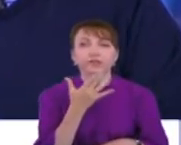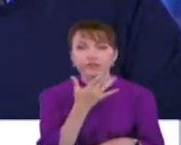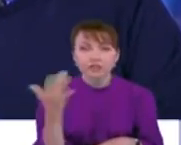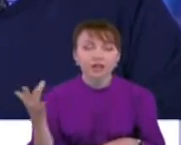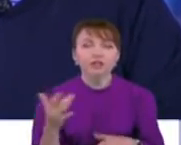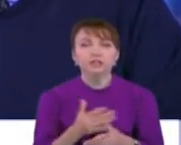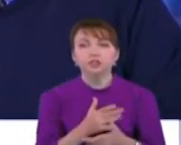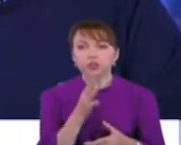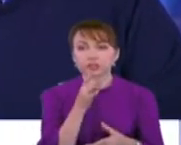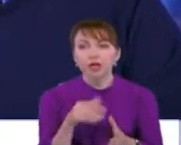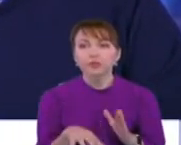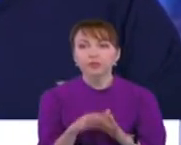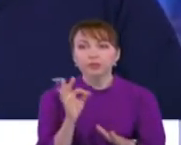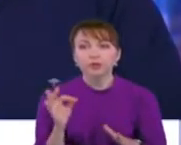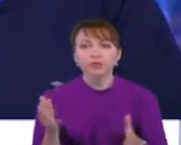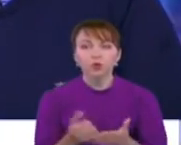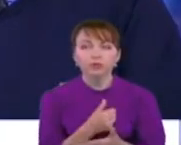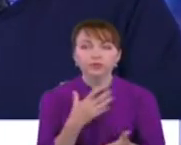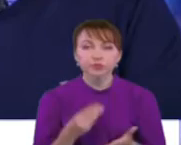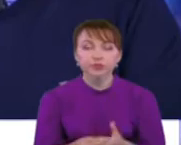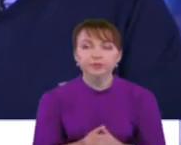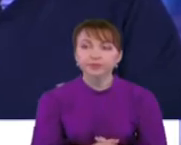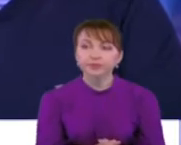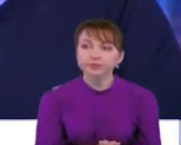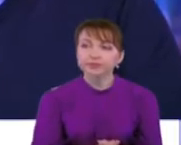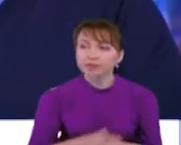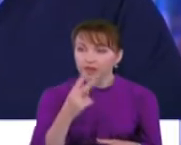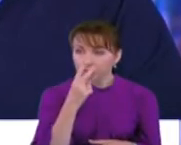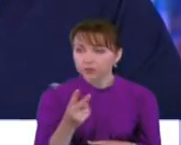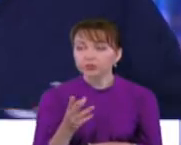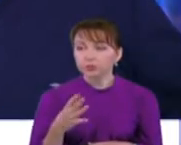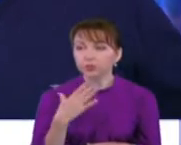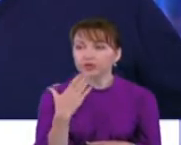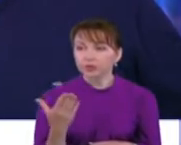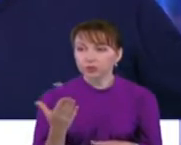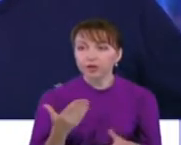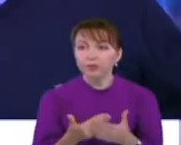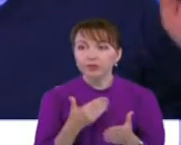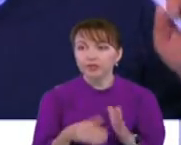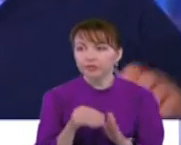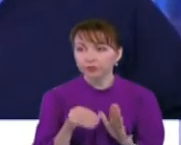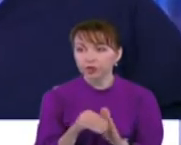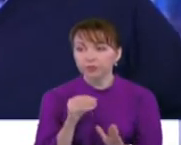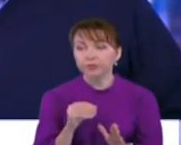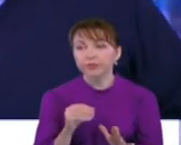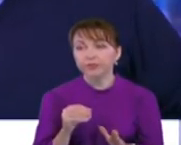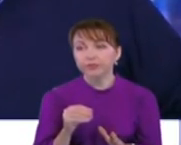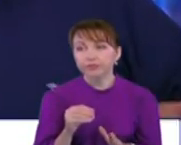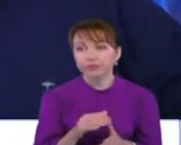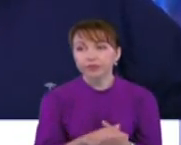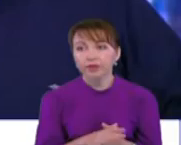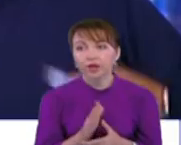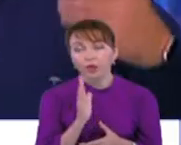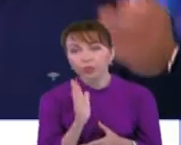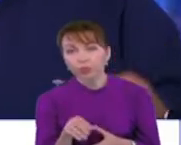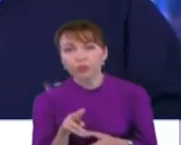А ми вибираємо і знаходимо своє. Але бачите, ну, була риторика перед виборами, там до певної міри був, ну, якби шпагат такий, там буде парад,